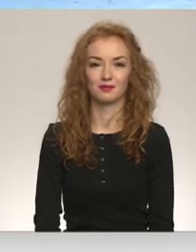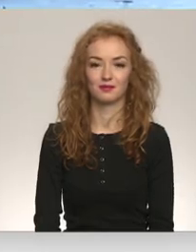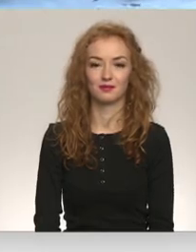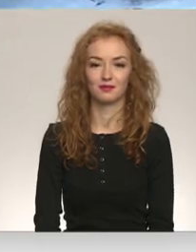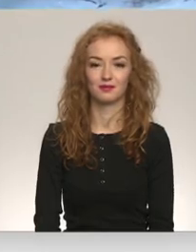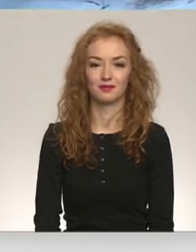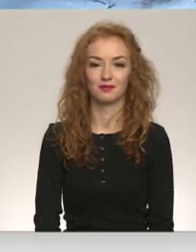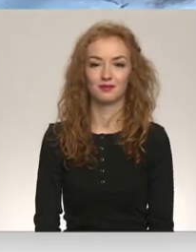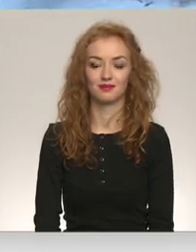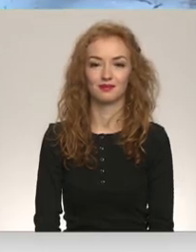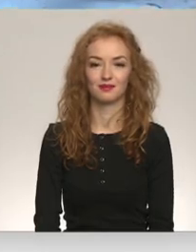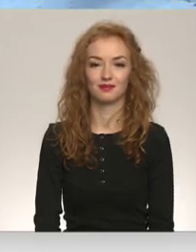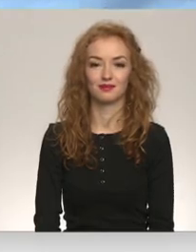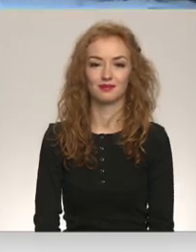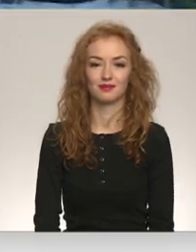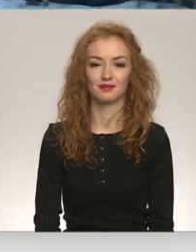Jā, mēs ejam.